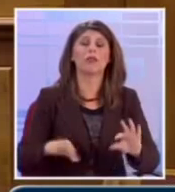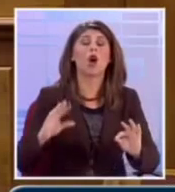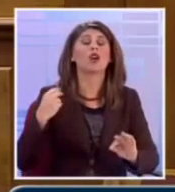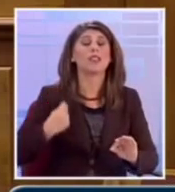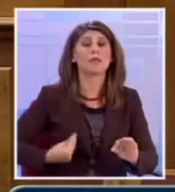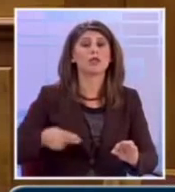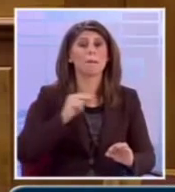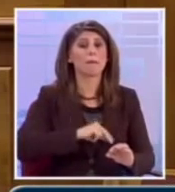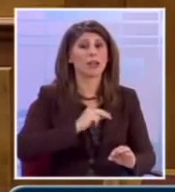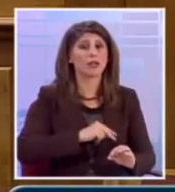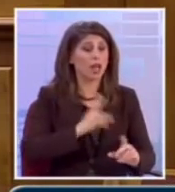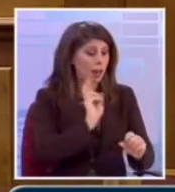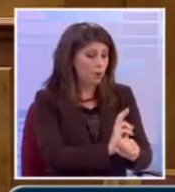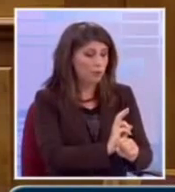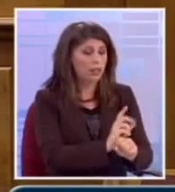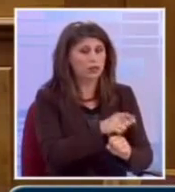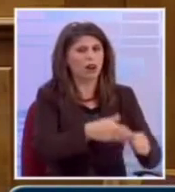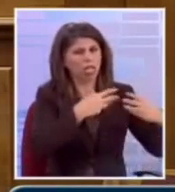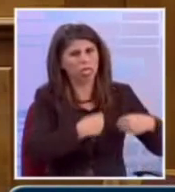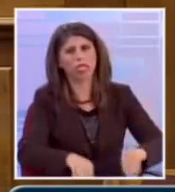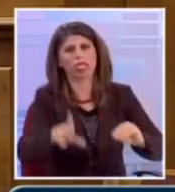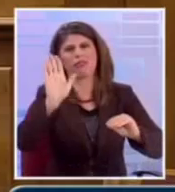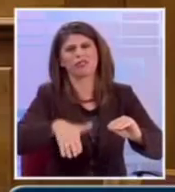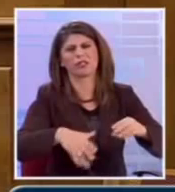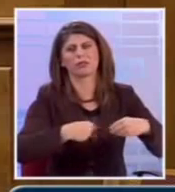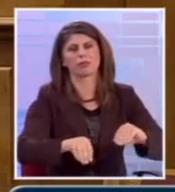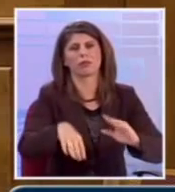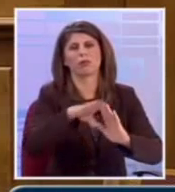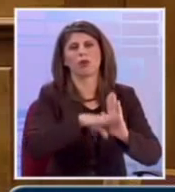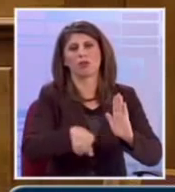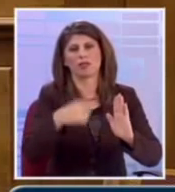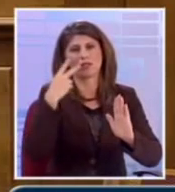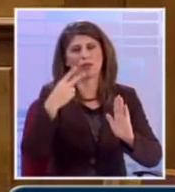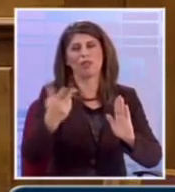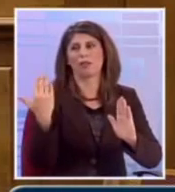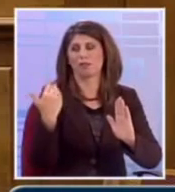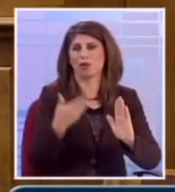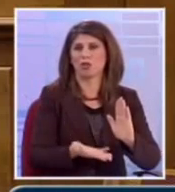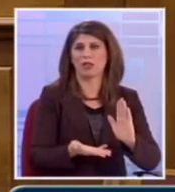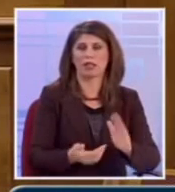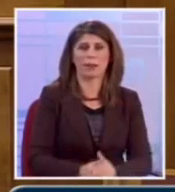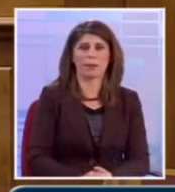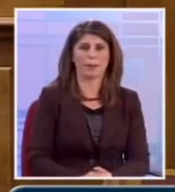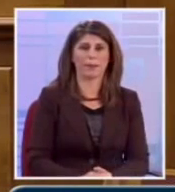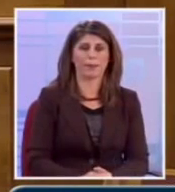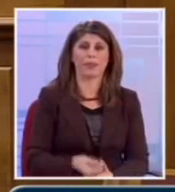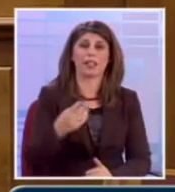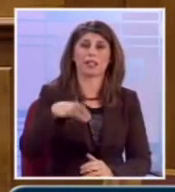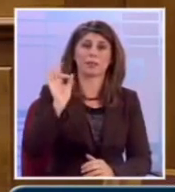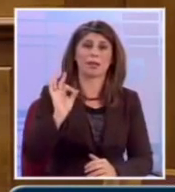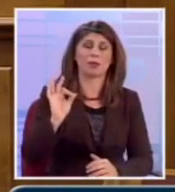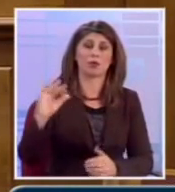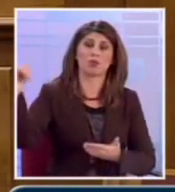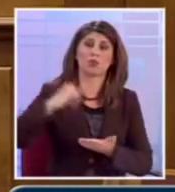δημόσιας περιουσίας έχει απομείνει με όρους σαν αυτούς που είδαμε πρόσφατα και στην περίπτωση του